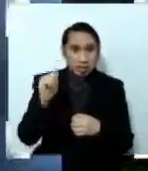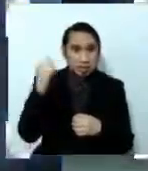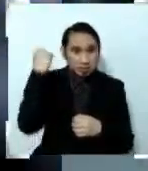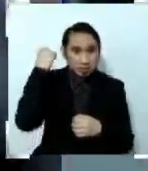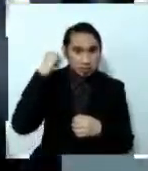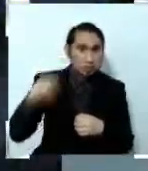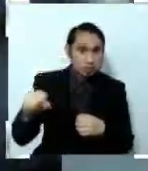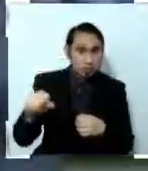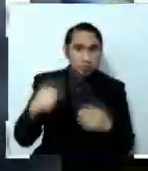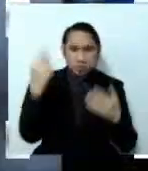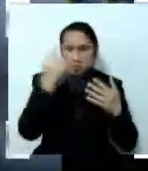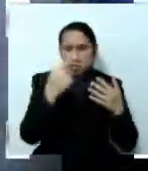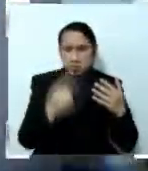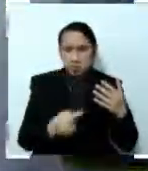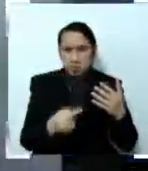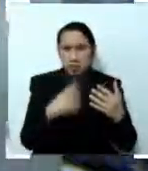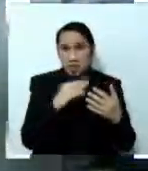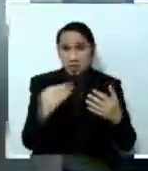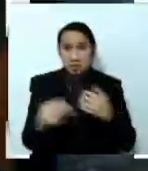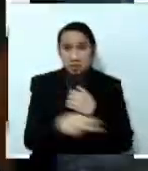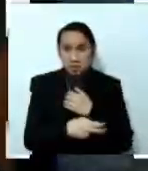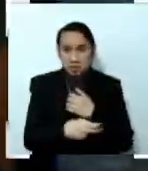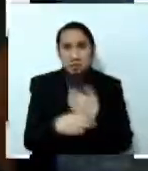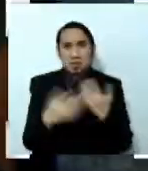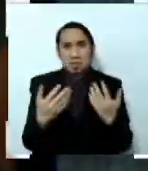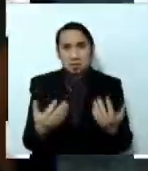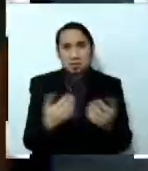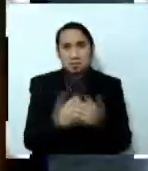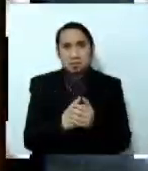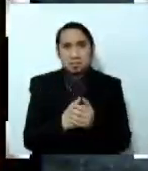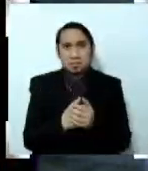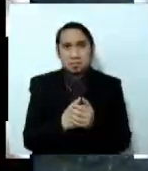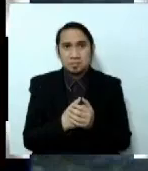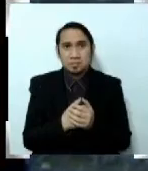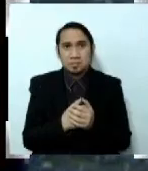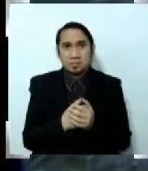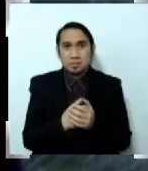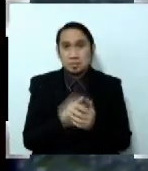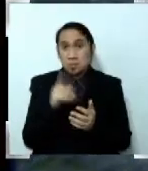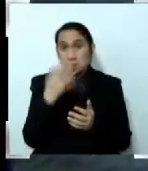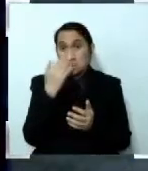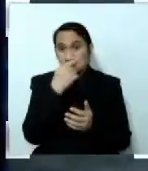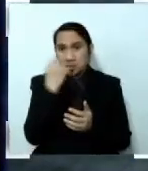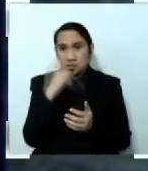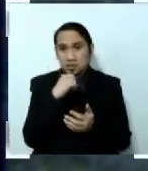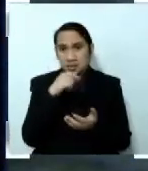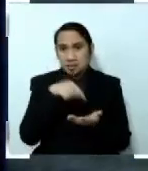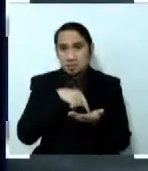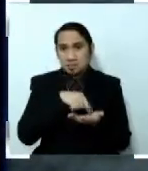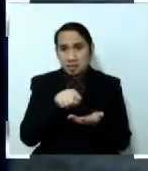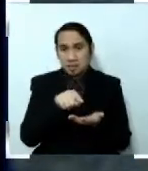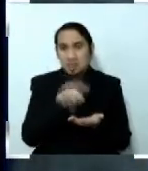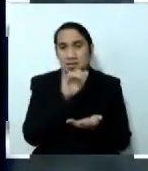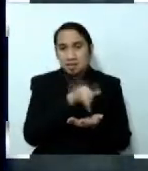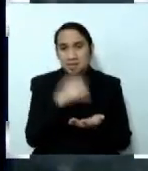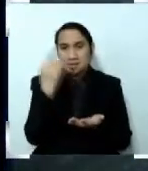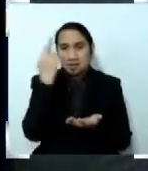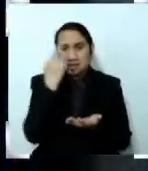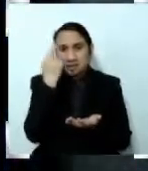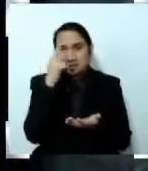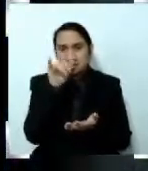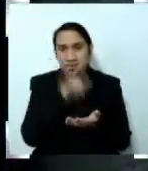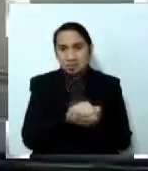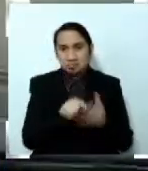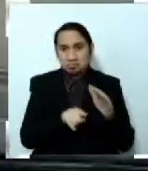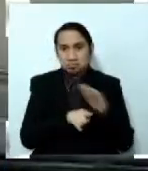of authority at estafa, ang hindi umano niya pagbabayad sa isang motel, ang ugat ng kanyang pagtakas sa mga responding